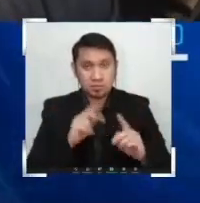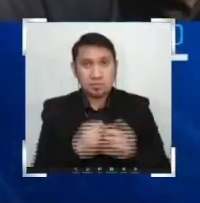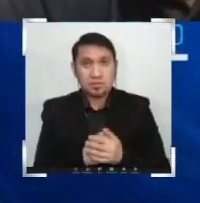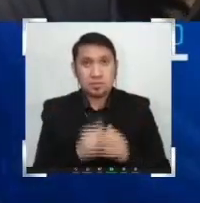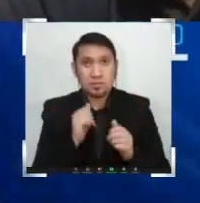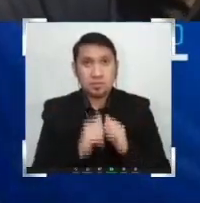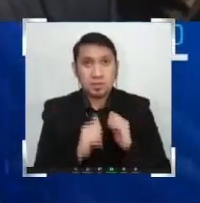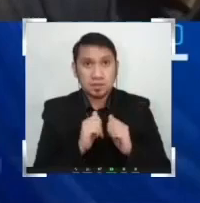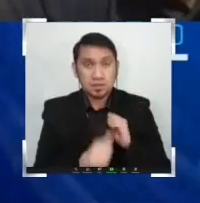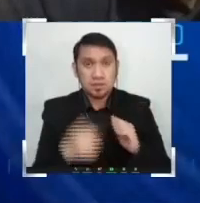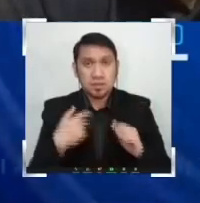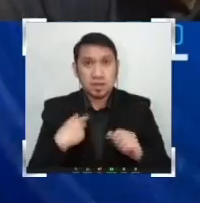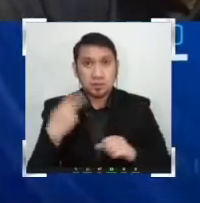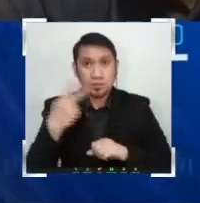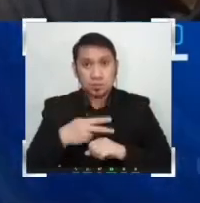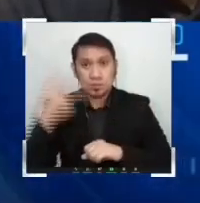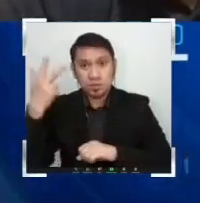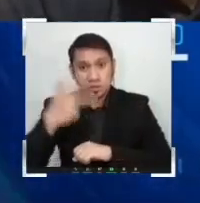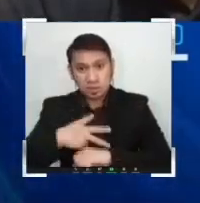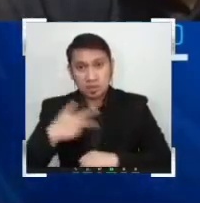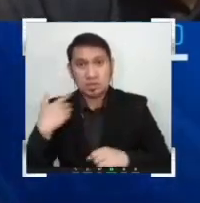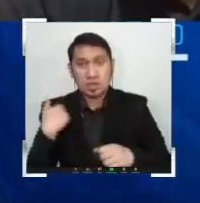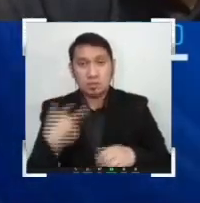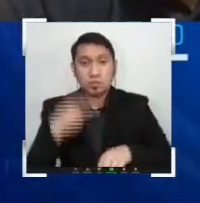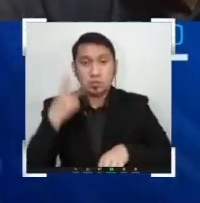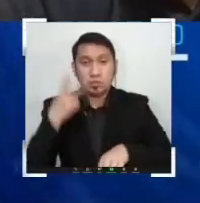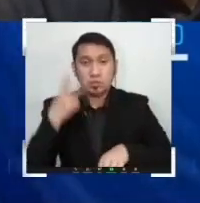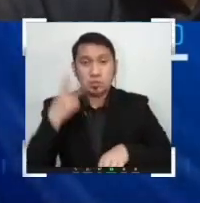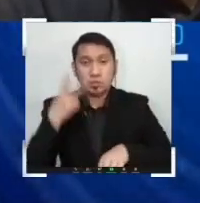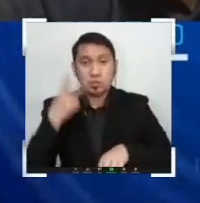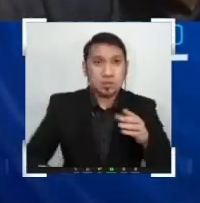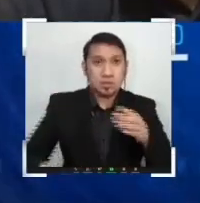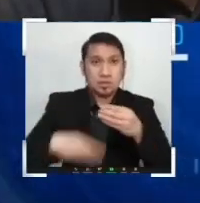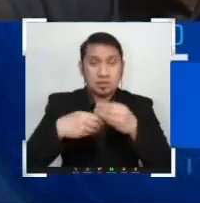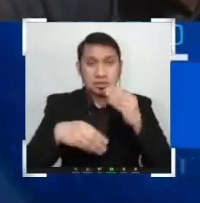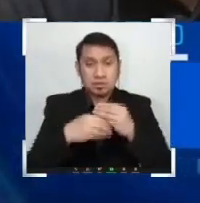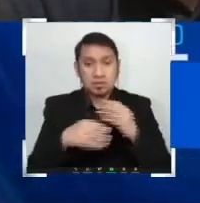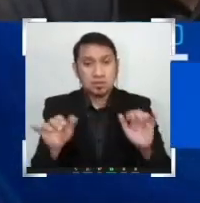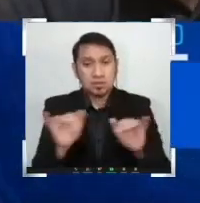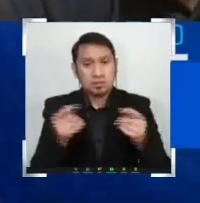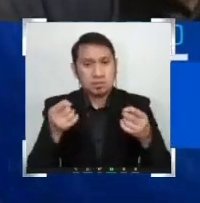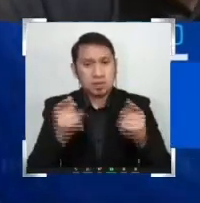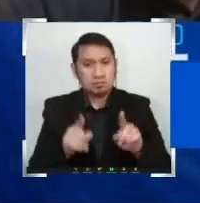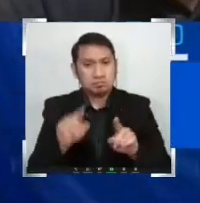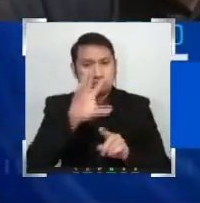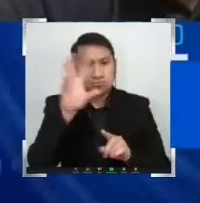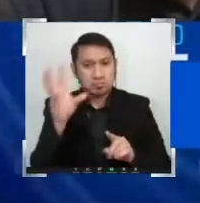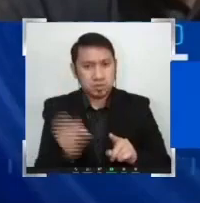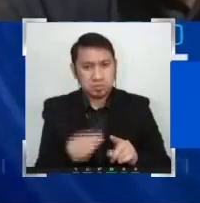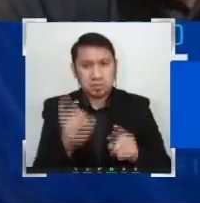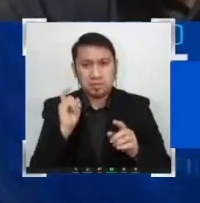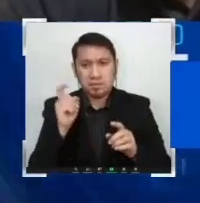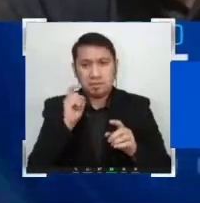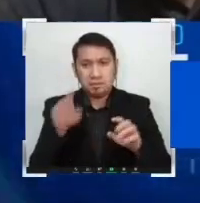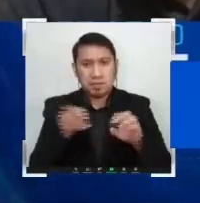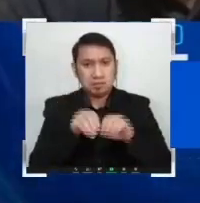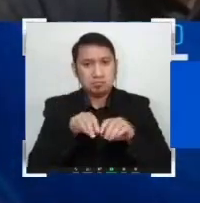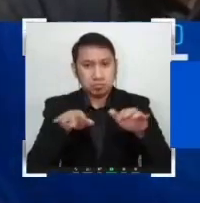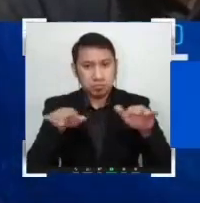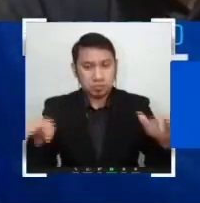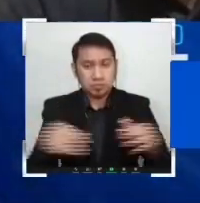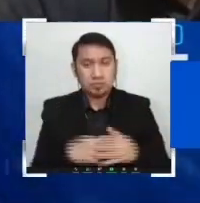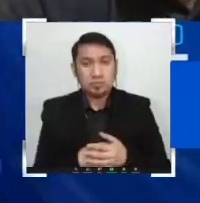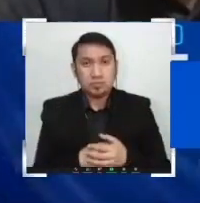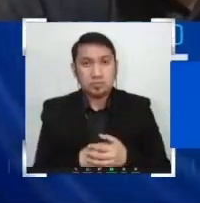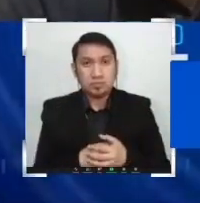cases. So we saw that in South Africa, ang bilis ng pagdami ng cases. We're also seeing it in a